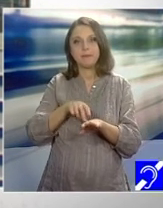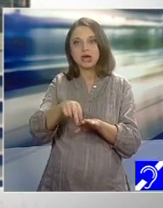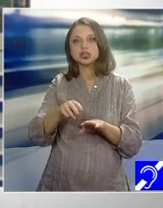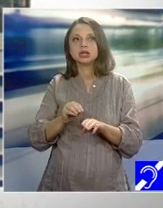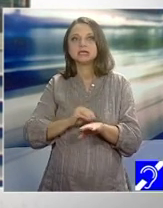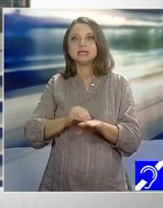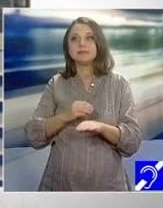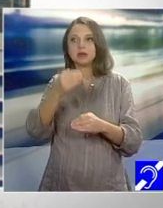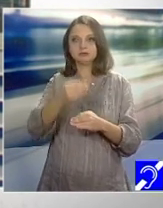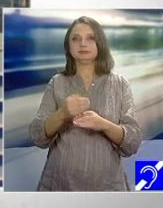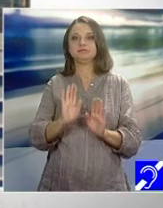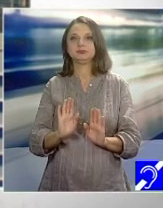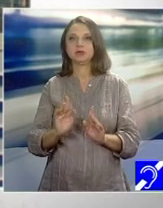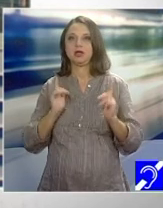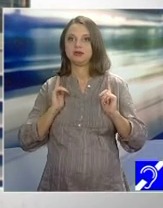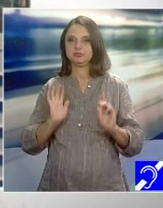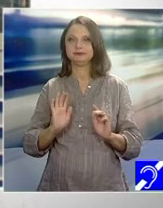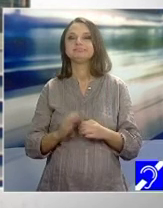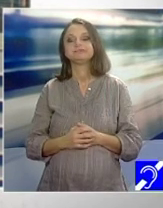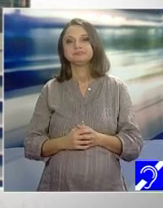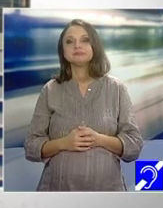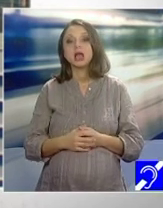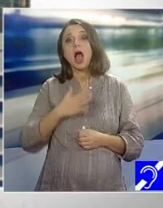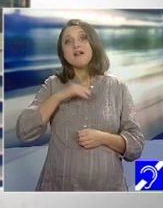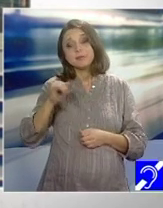Cluj. Ar mai trebui un pic